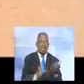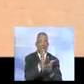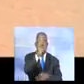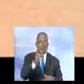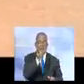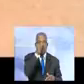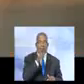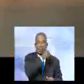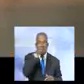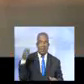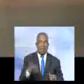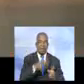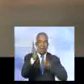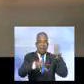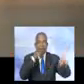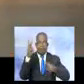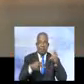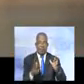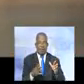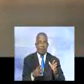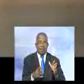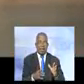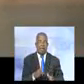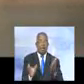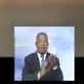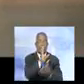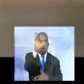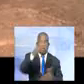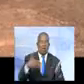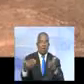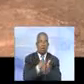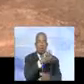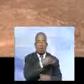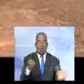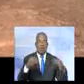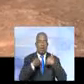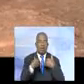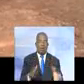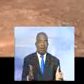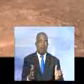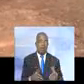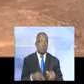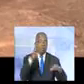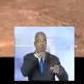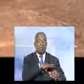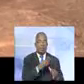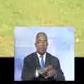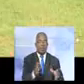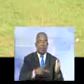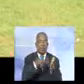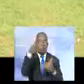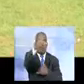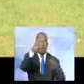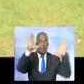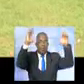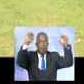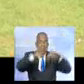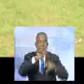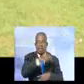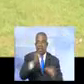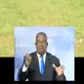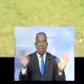cet effet, le lycée et le collège moderne bénéficient du programme présidentiel d'urgence PPU et sont donc